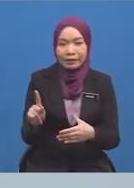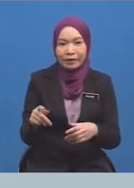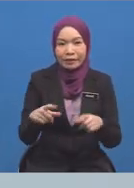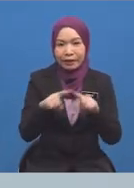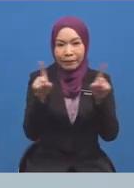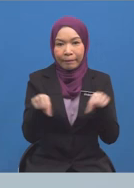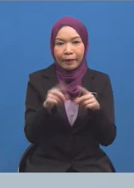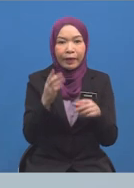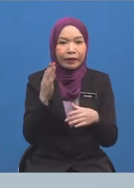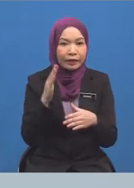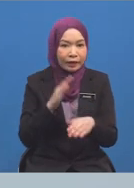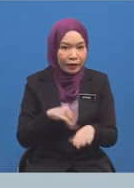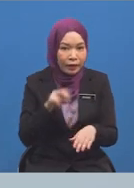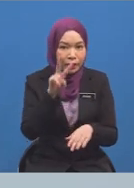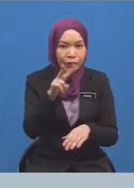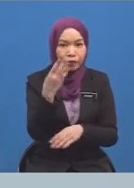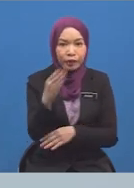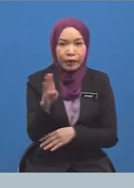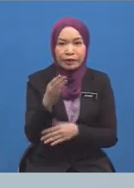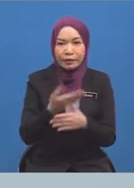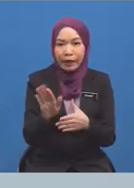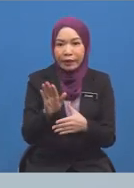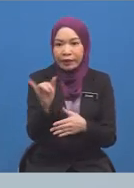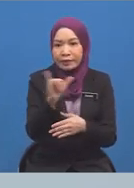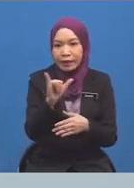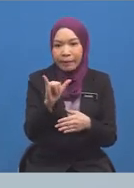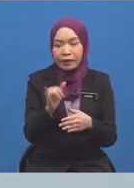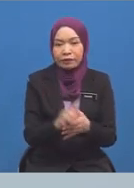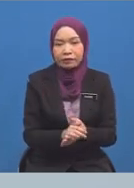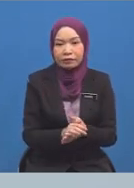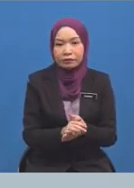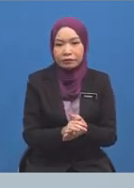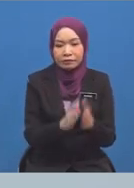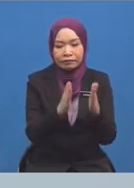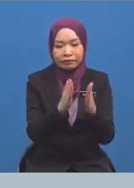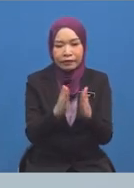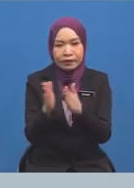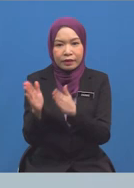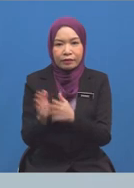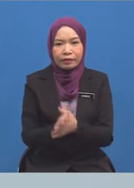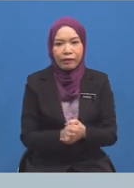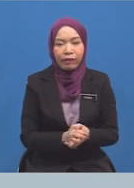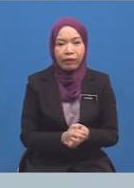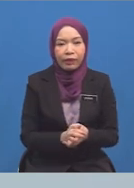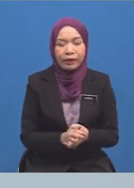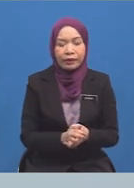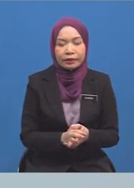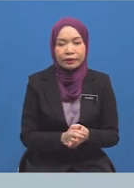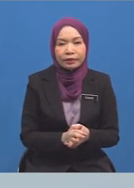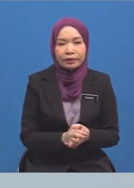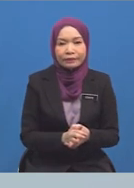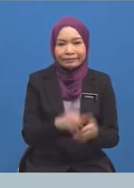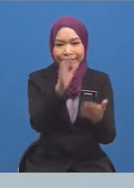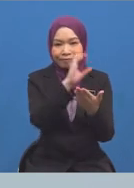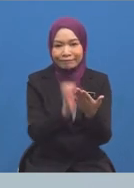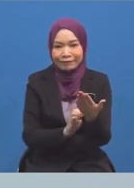segiempat kepada 12 bagian sama besar Hai kemudian kita lorek kan